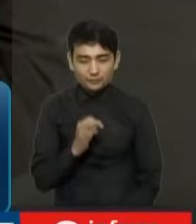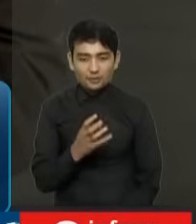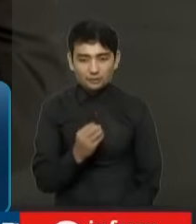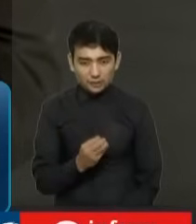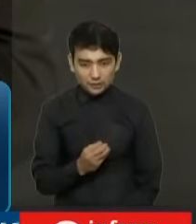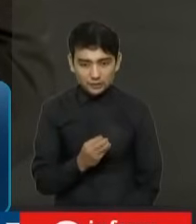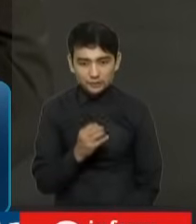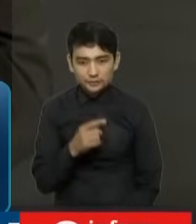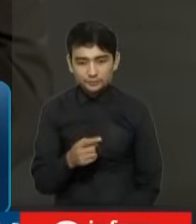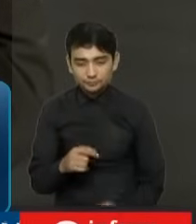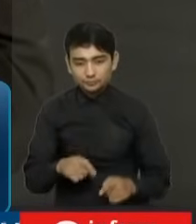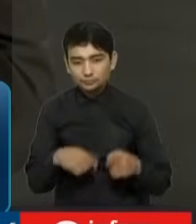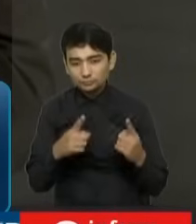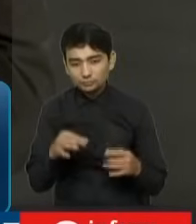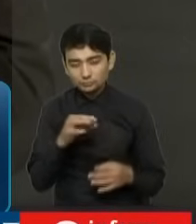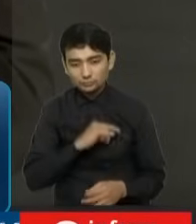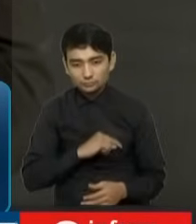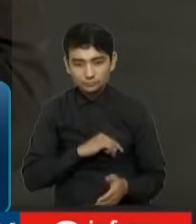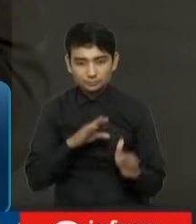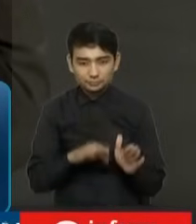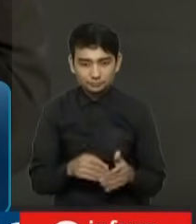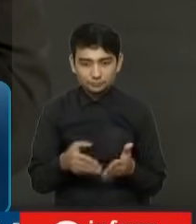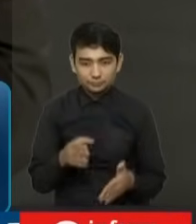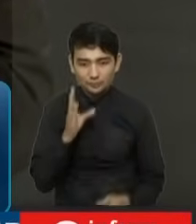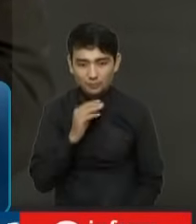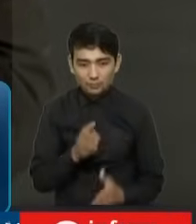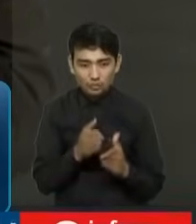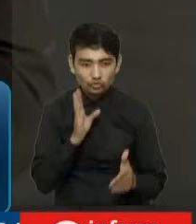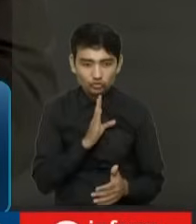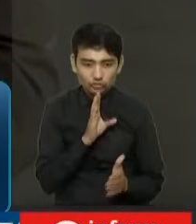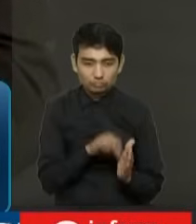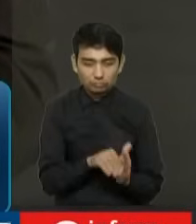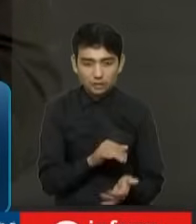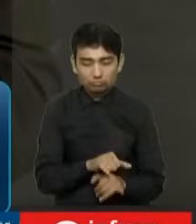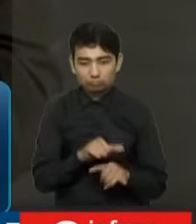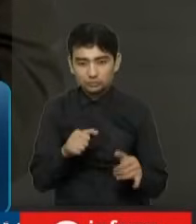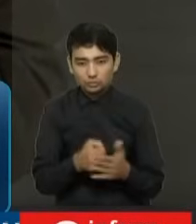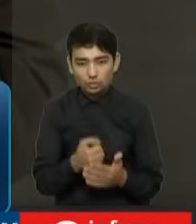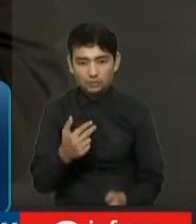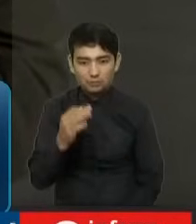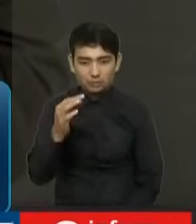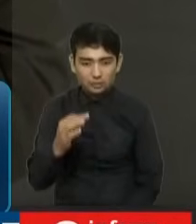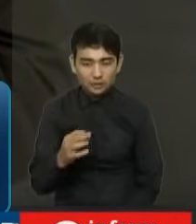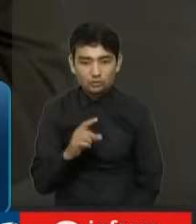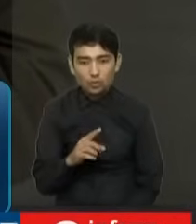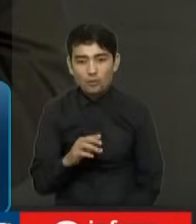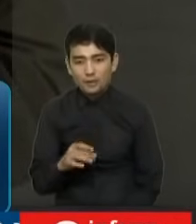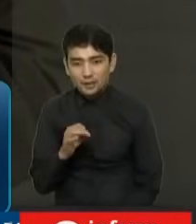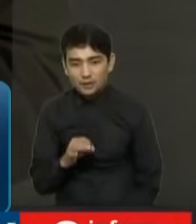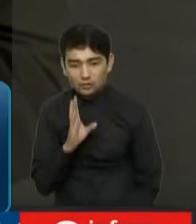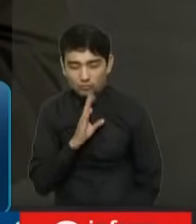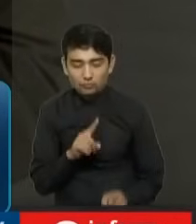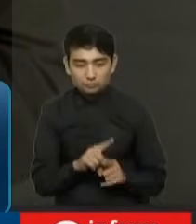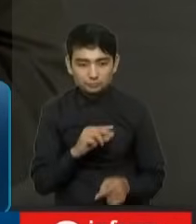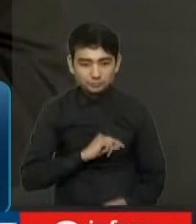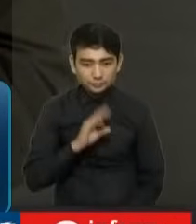Toyota стремится создать инклюзивную рабочую среду. Доля женщин среди сотрудников возросла до 30%, что подчеркивает